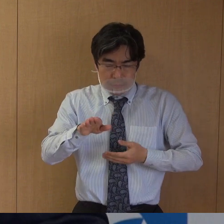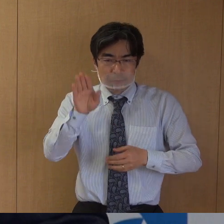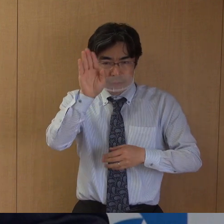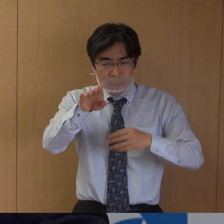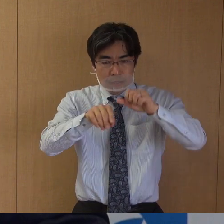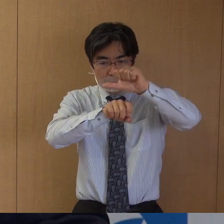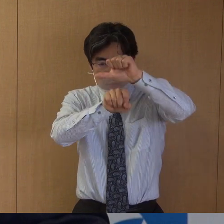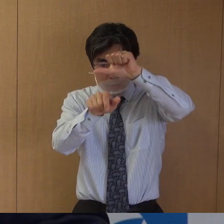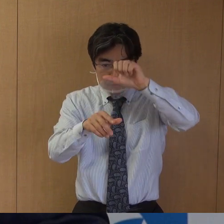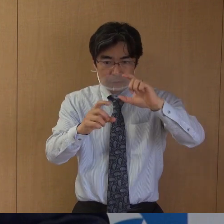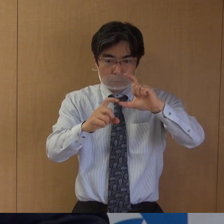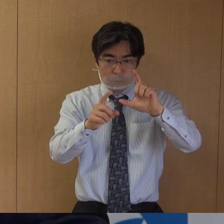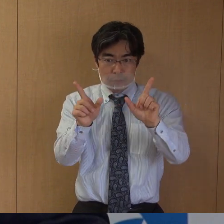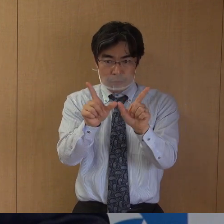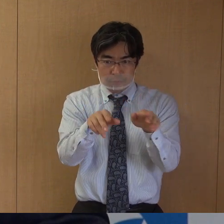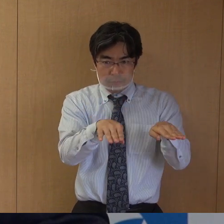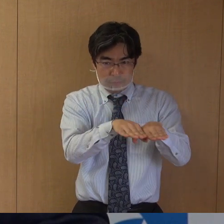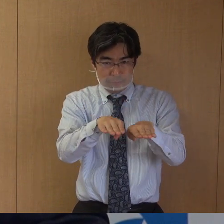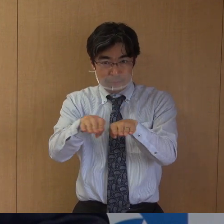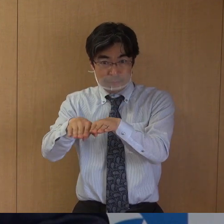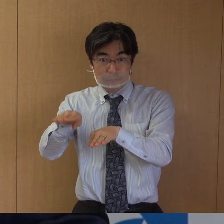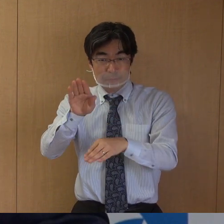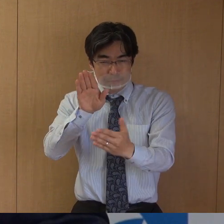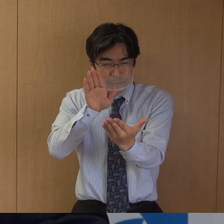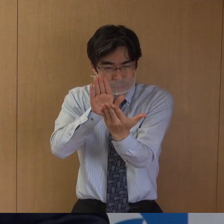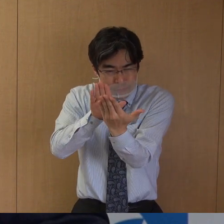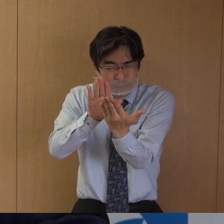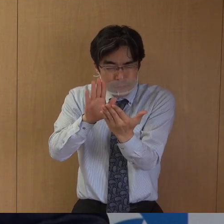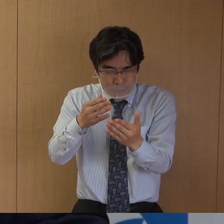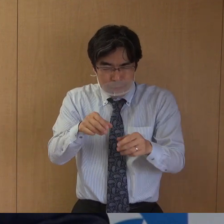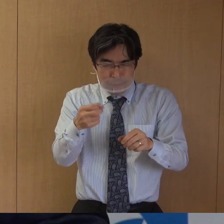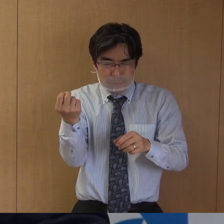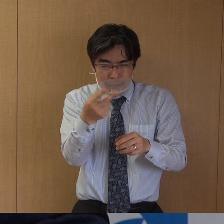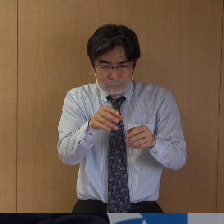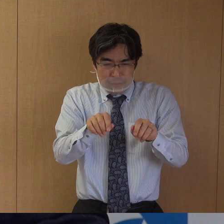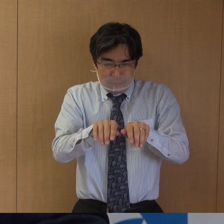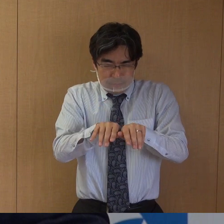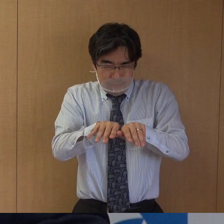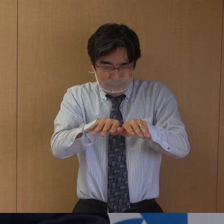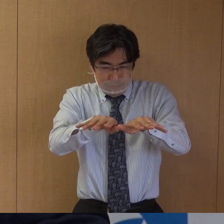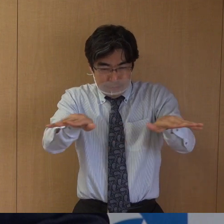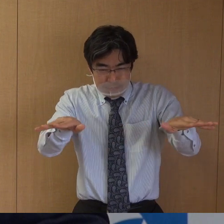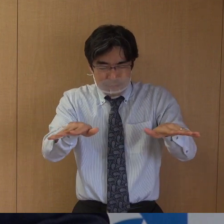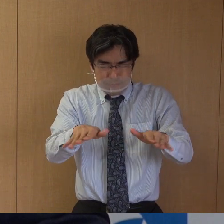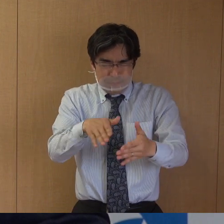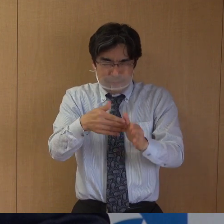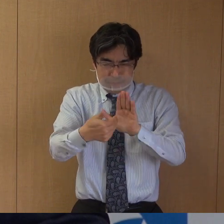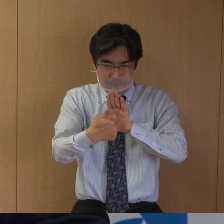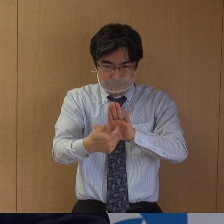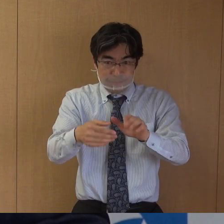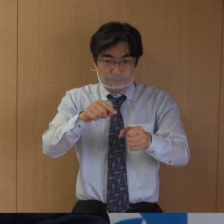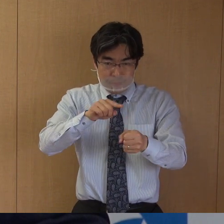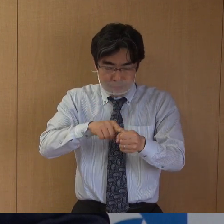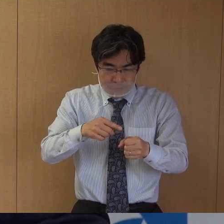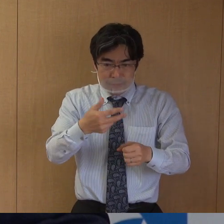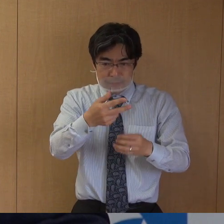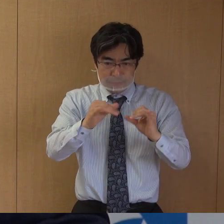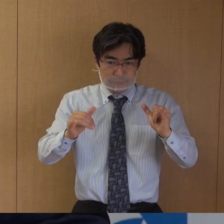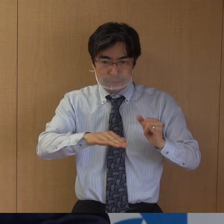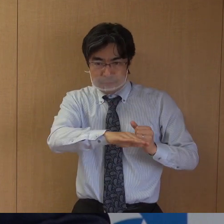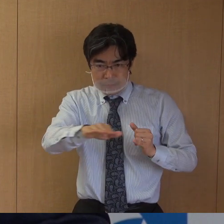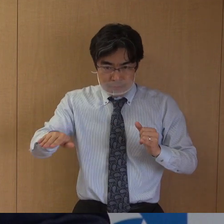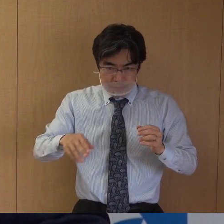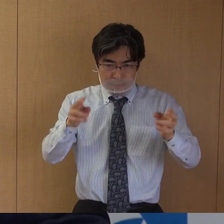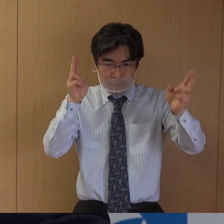が、感染の再拡大を何としても防ぐため、市民の皆様や事業者の